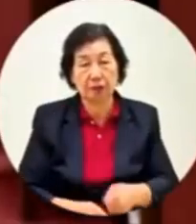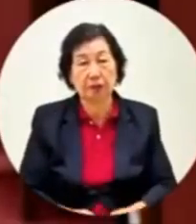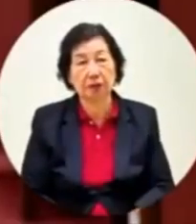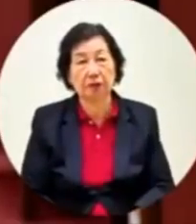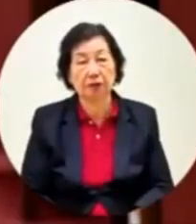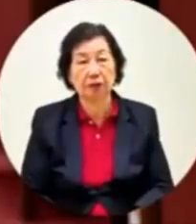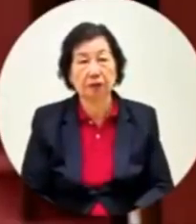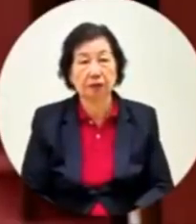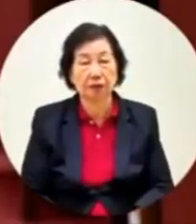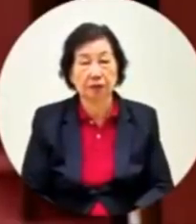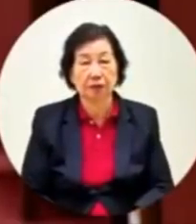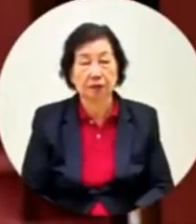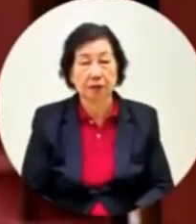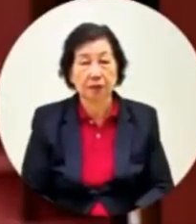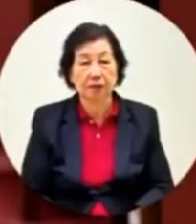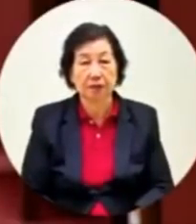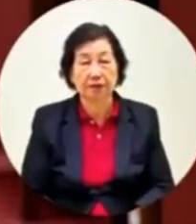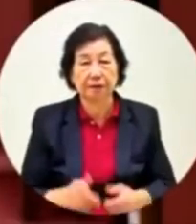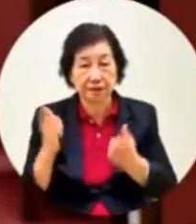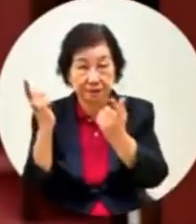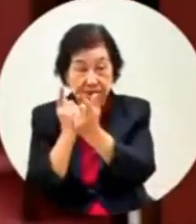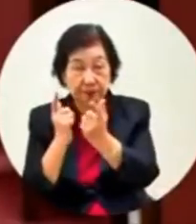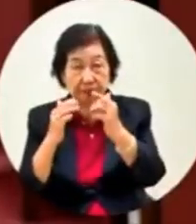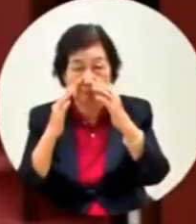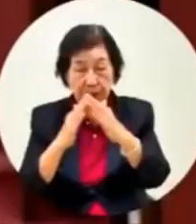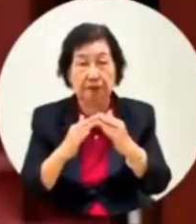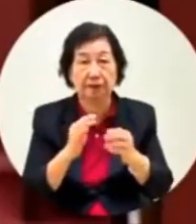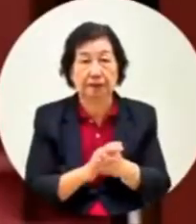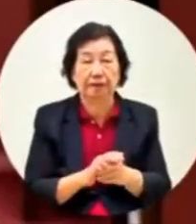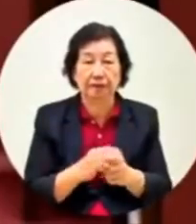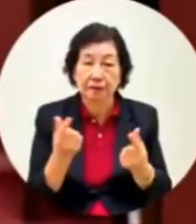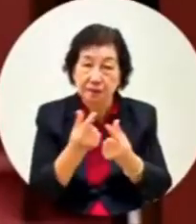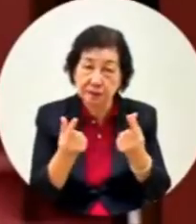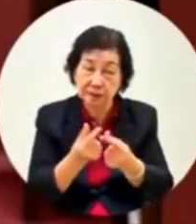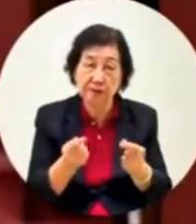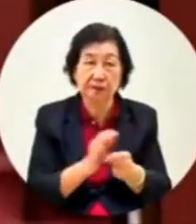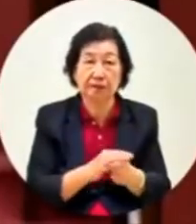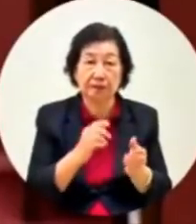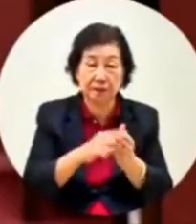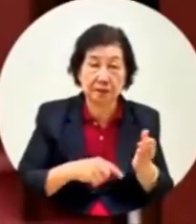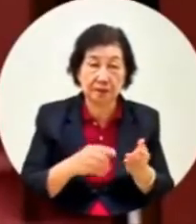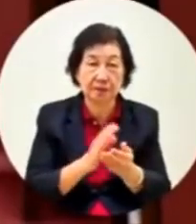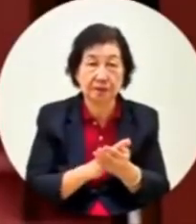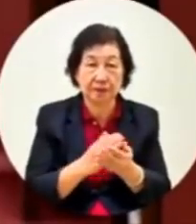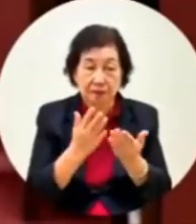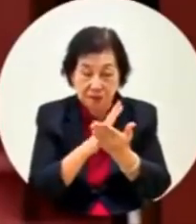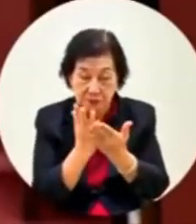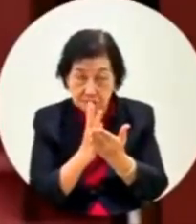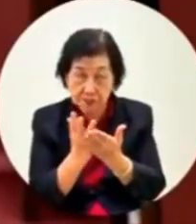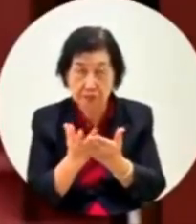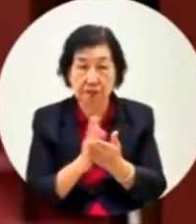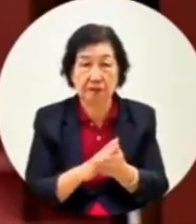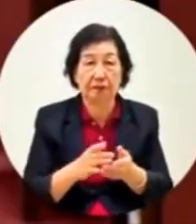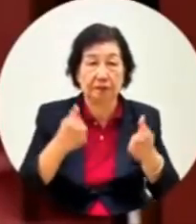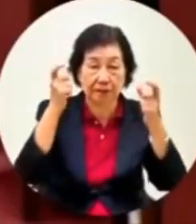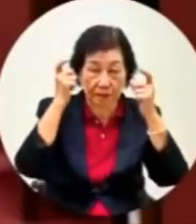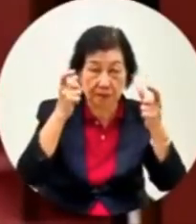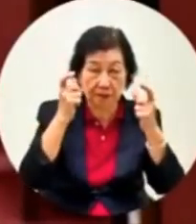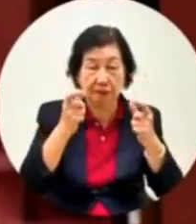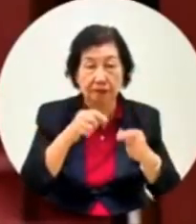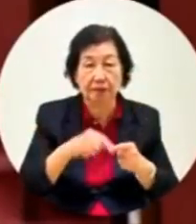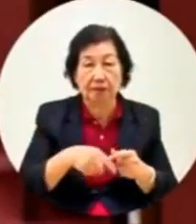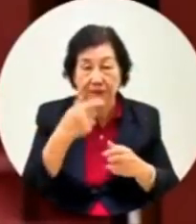我这样形容啦，就是说台北是一部易经，高雄是一部难经啊。大家想想